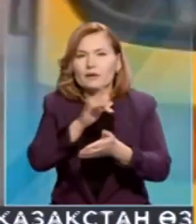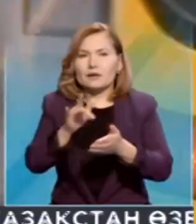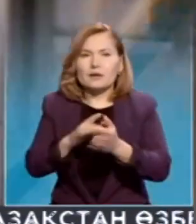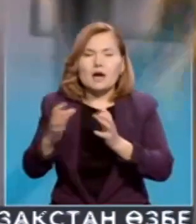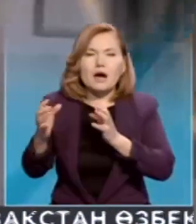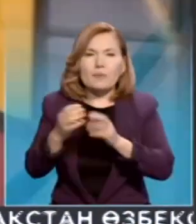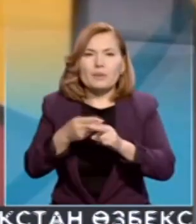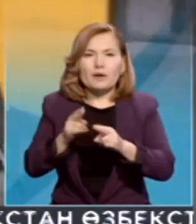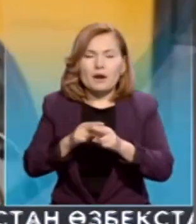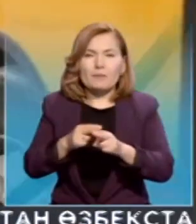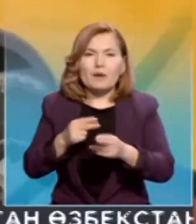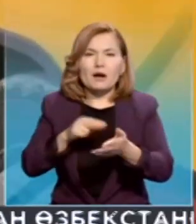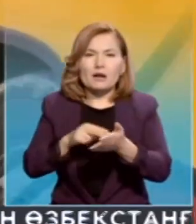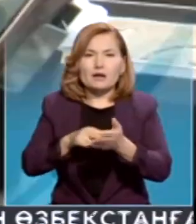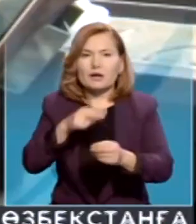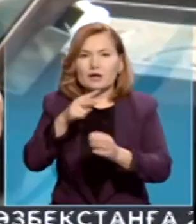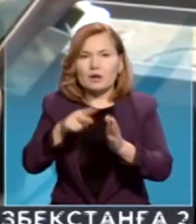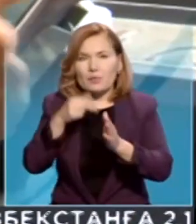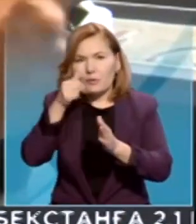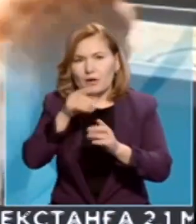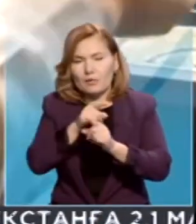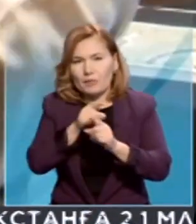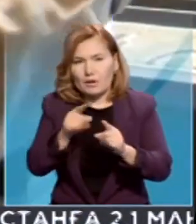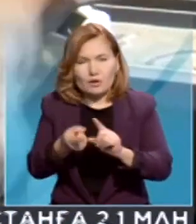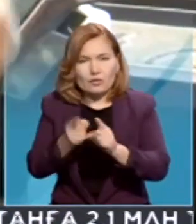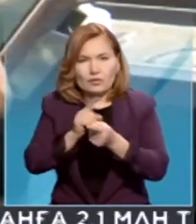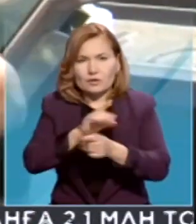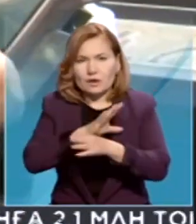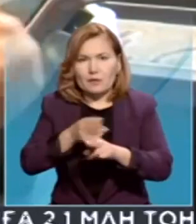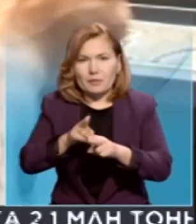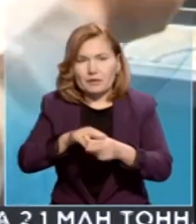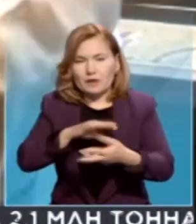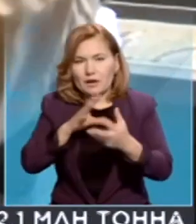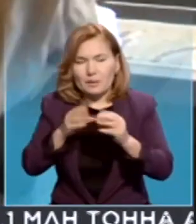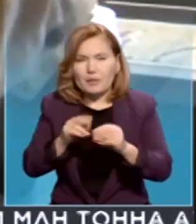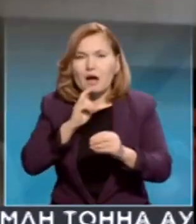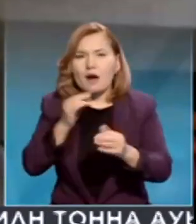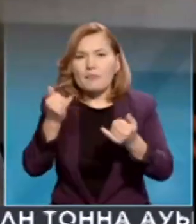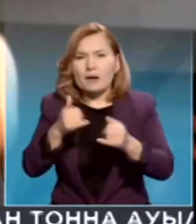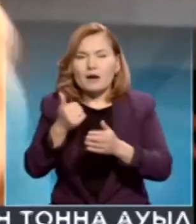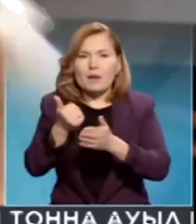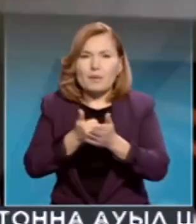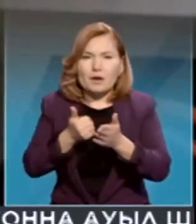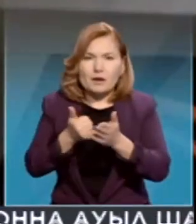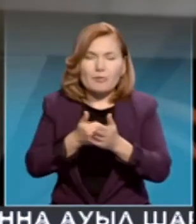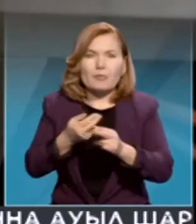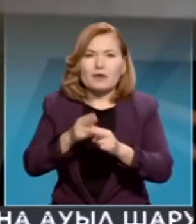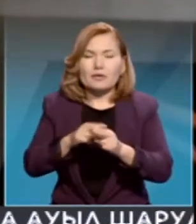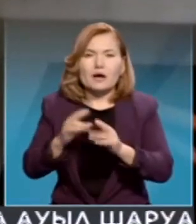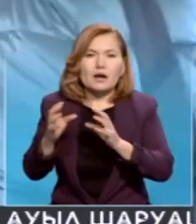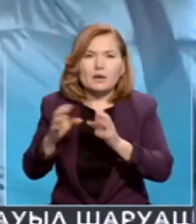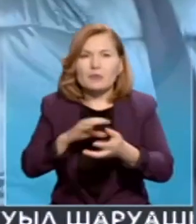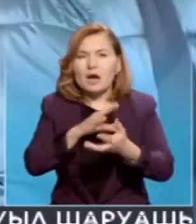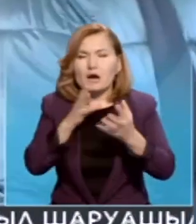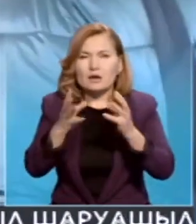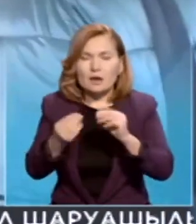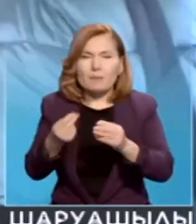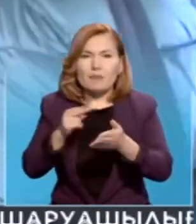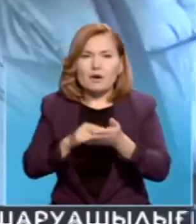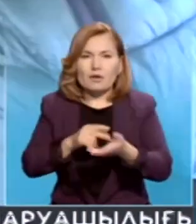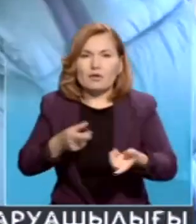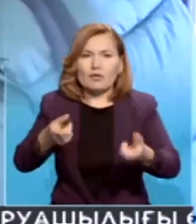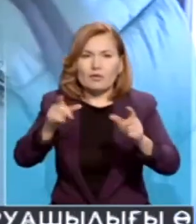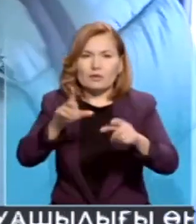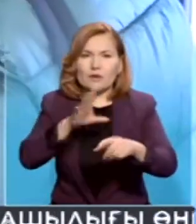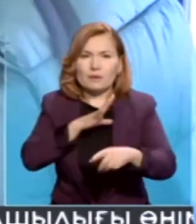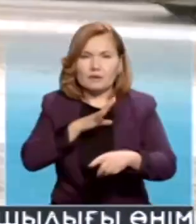қоғамдық көлікті жүру ақысы 2017 жылдан бері өзгермепті. Ал одан бері жанар-жағармай мен қосалқы бөлшектің жалпы көліктің құны да